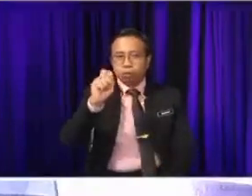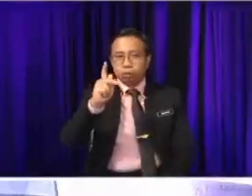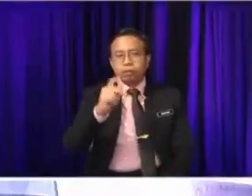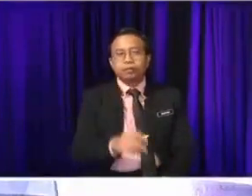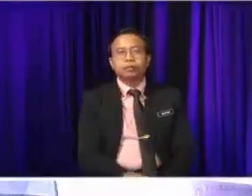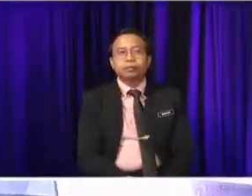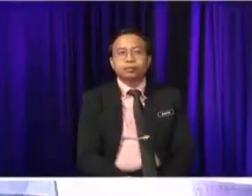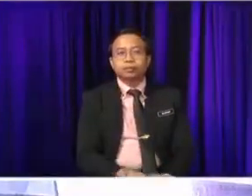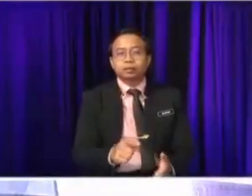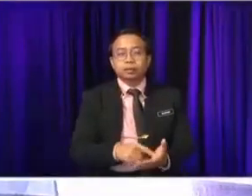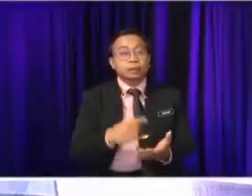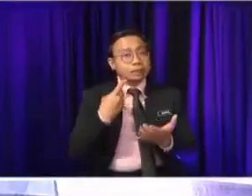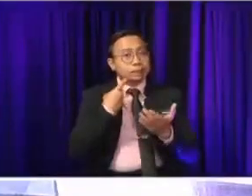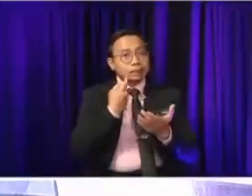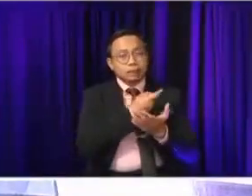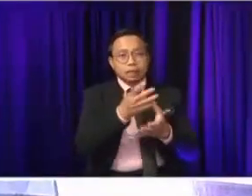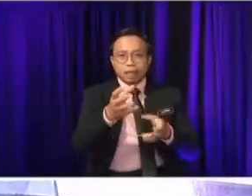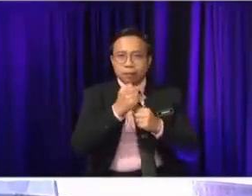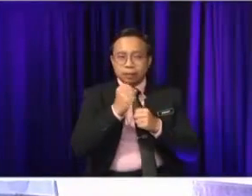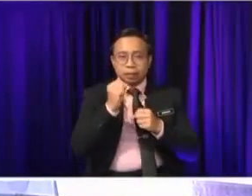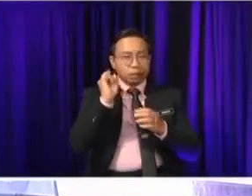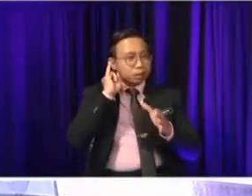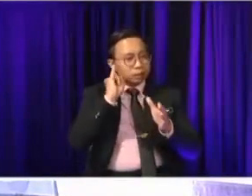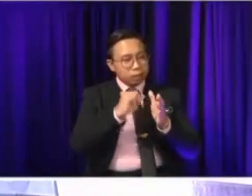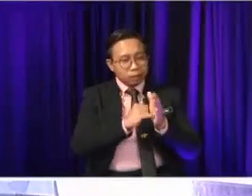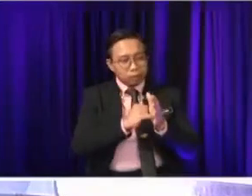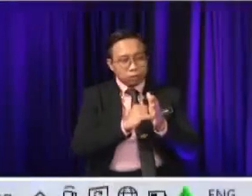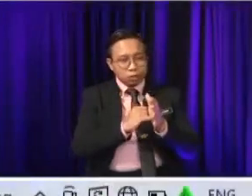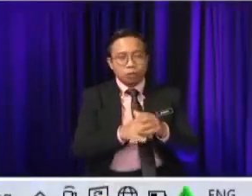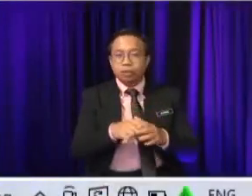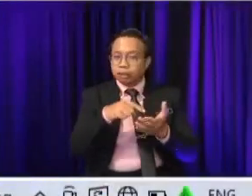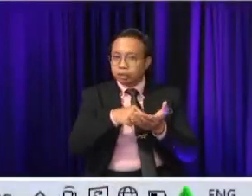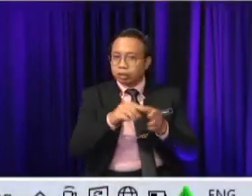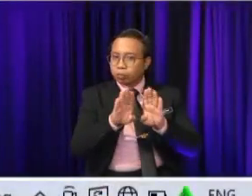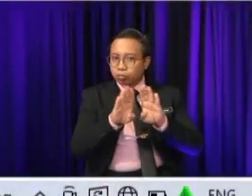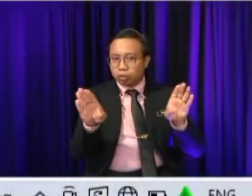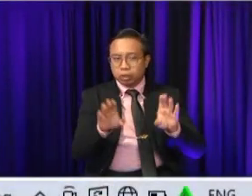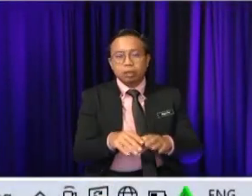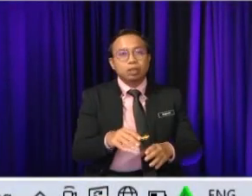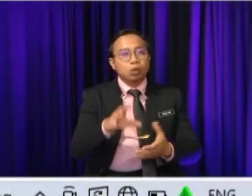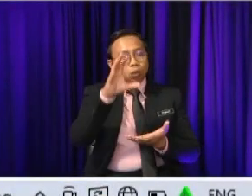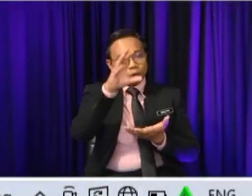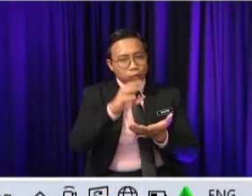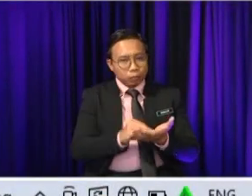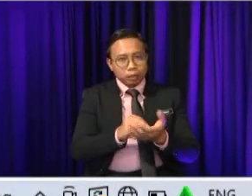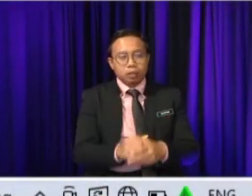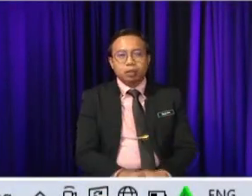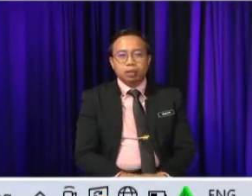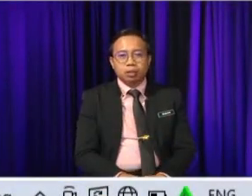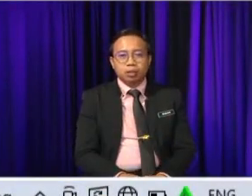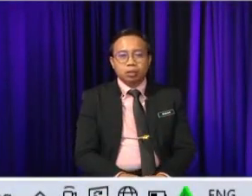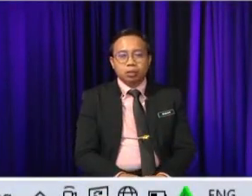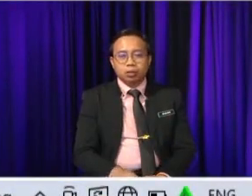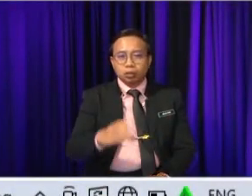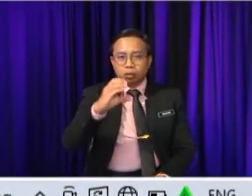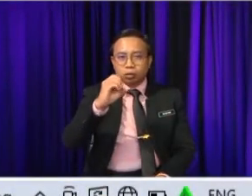kita ambil image ini kita open Oke dan kita copy konstruksi adalah